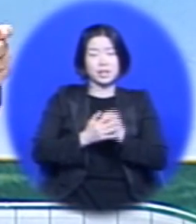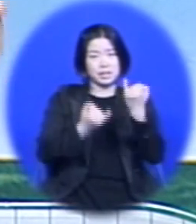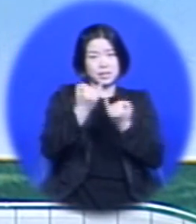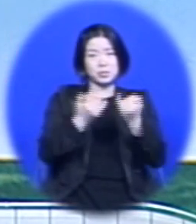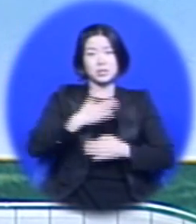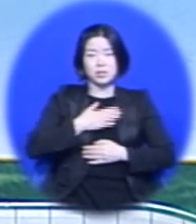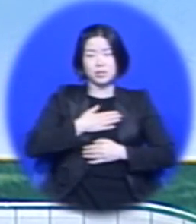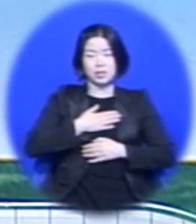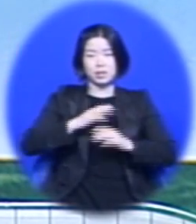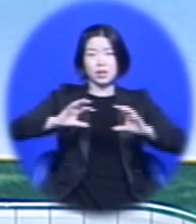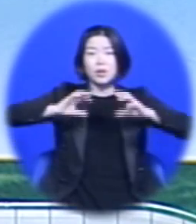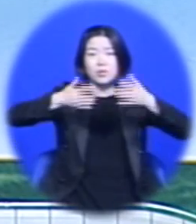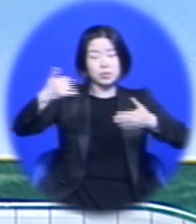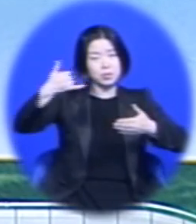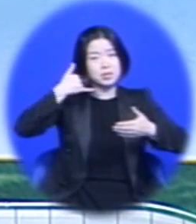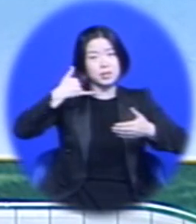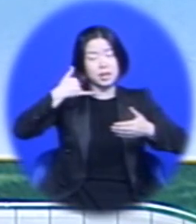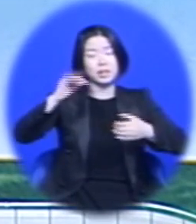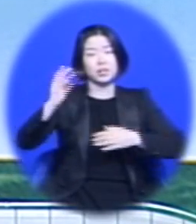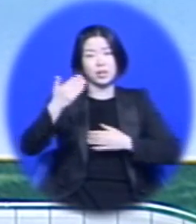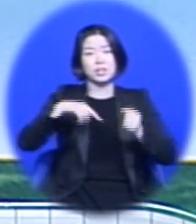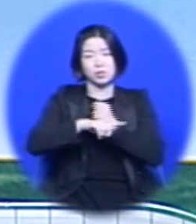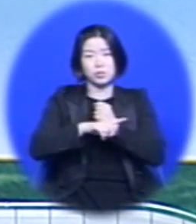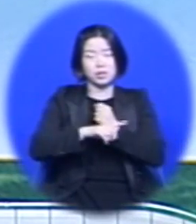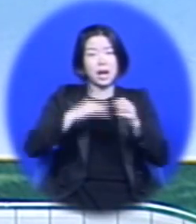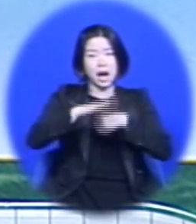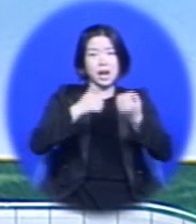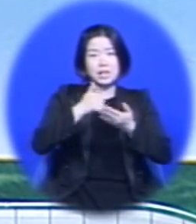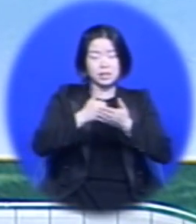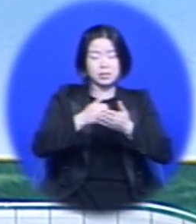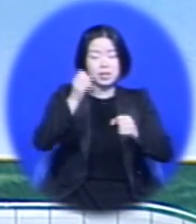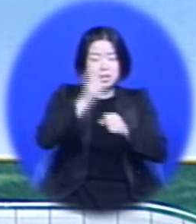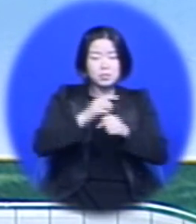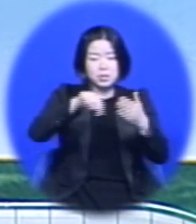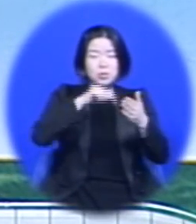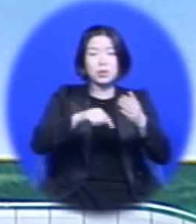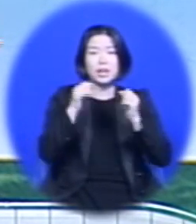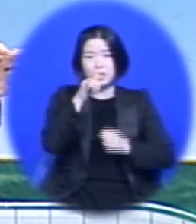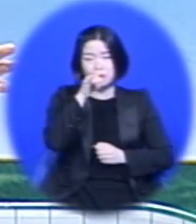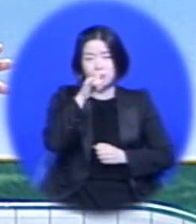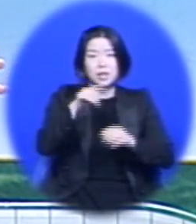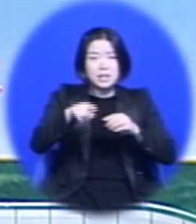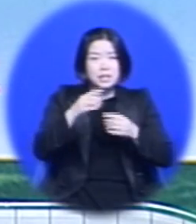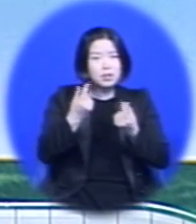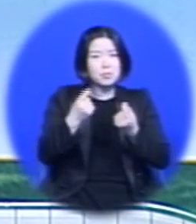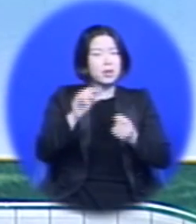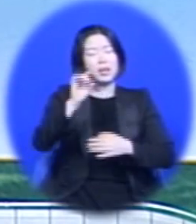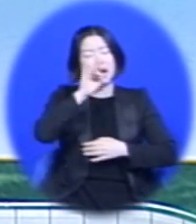자매님이 저에게 국제 전화를 하게 된 것은 하나님께서 자매님 안에 이미 계시고 자매님에게 이러면 안